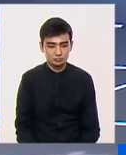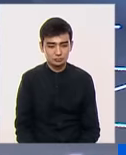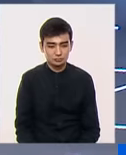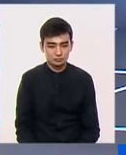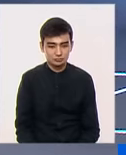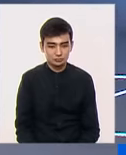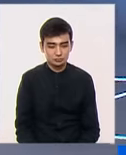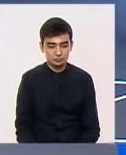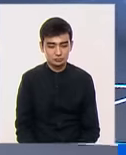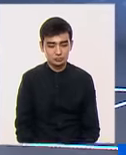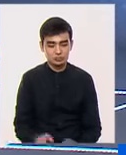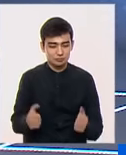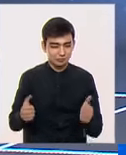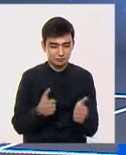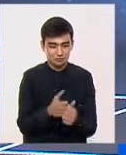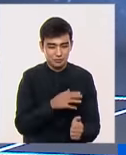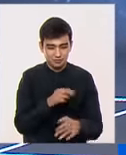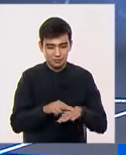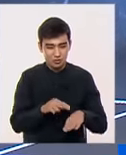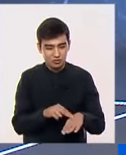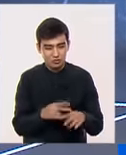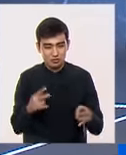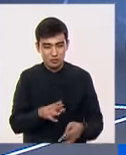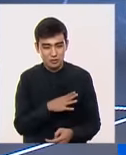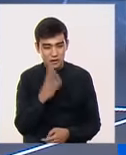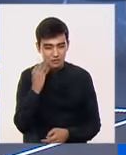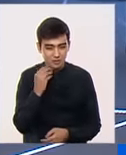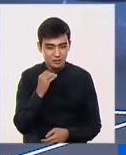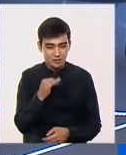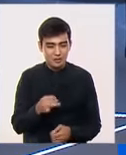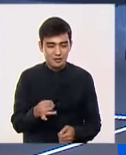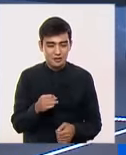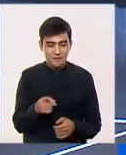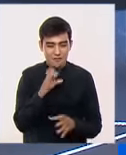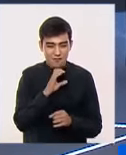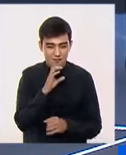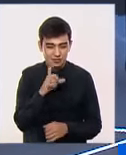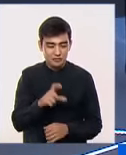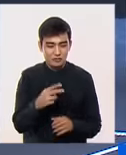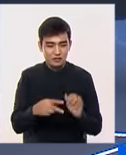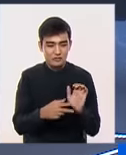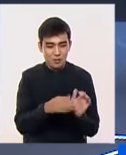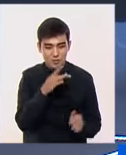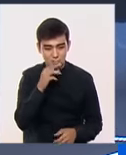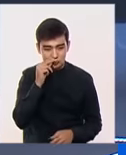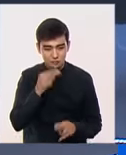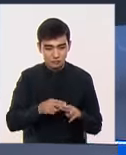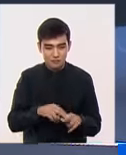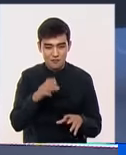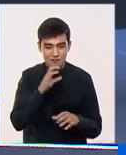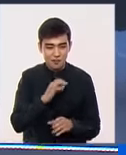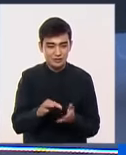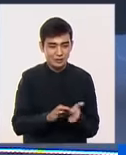пуститься в погоню вынуждены были полицейские алматы преследуя угонщика 28-летний мужчина умудрился угнать